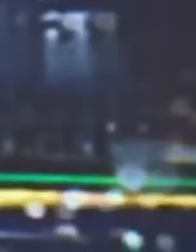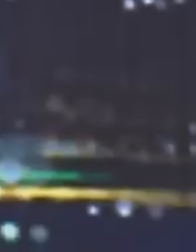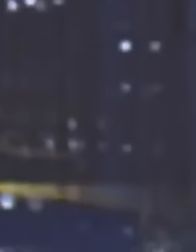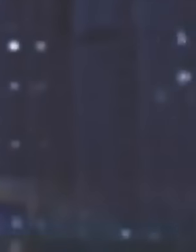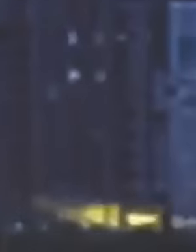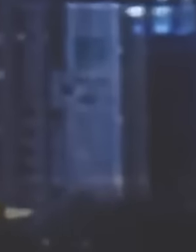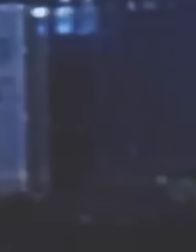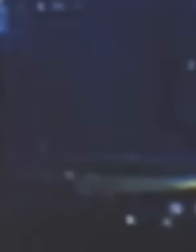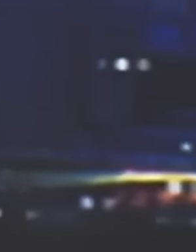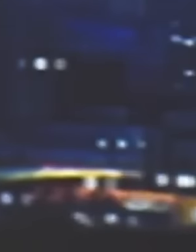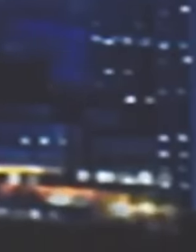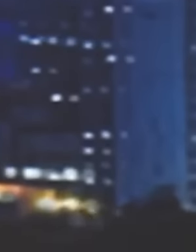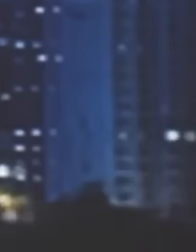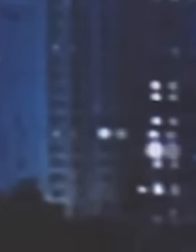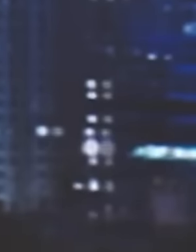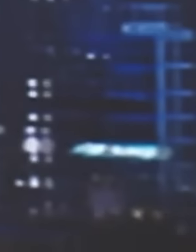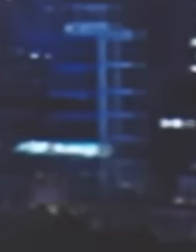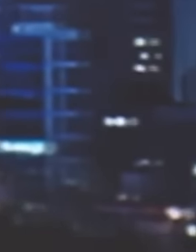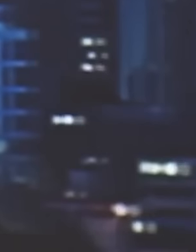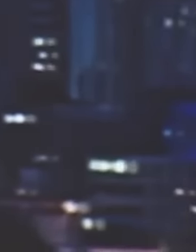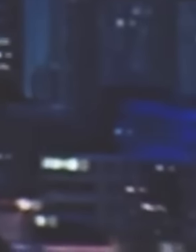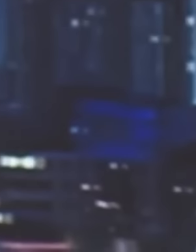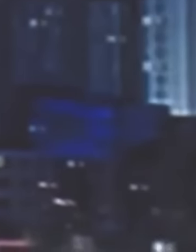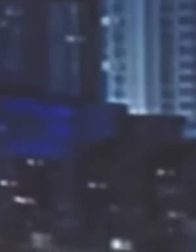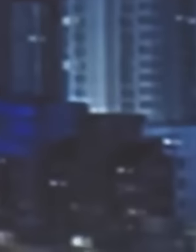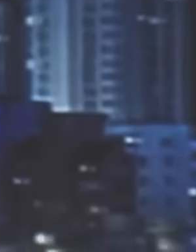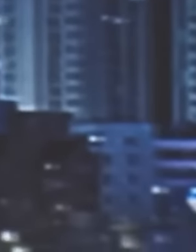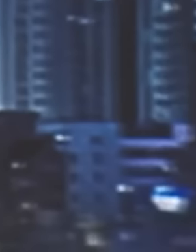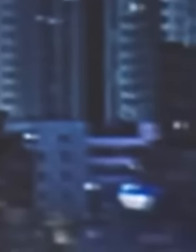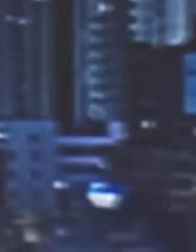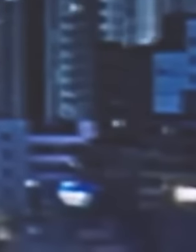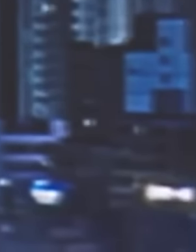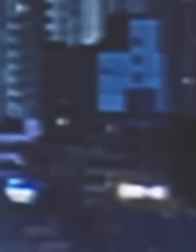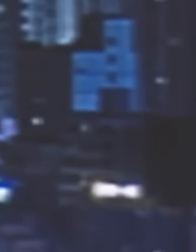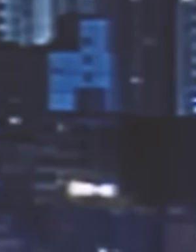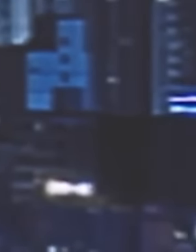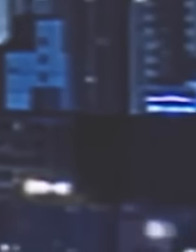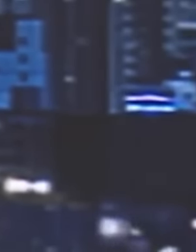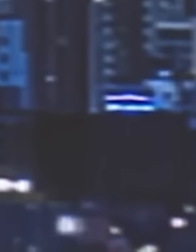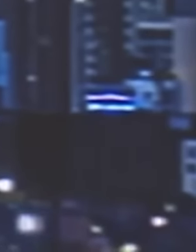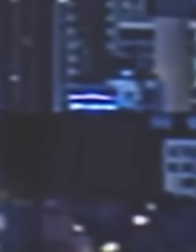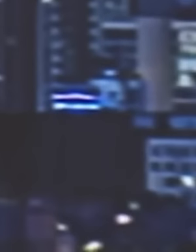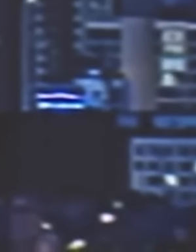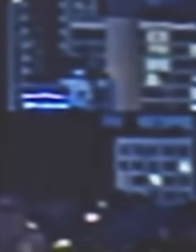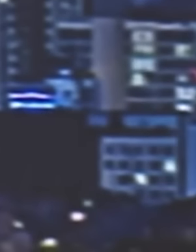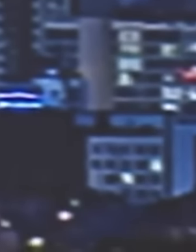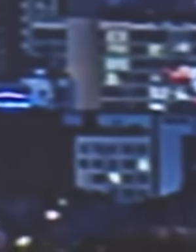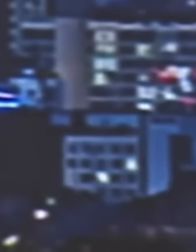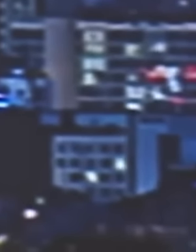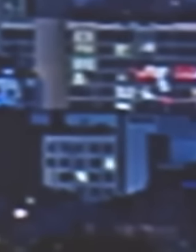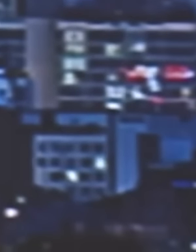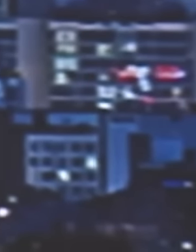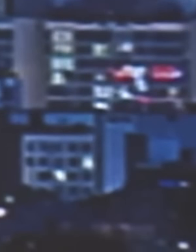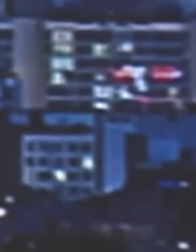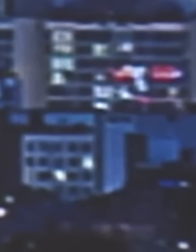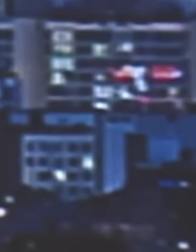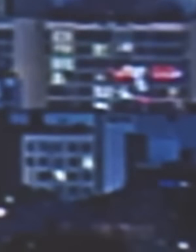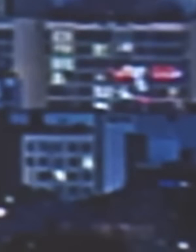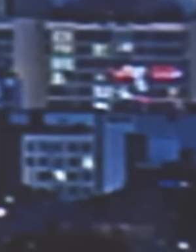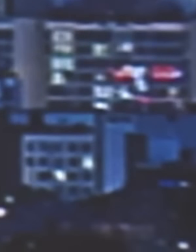이상화 JTBC 뉴스를 시청해 주신 여러분 고맙습니다 저희는 저녁 6시 50분 뉴스룸에서 뵙겠습니다